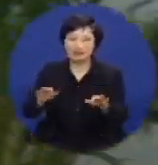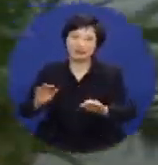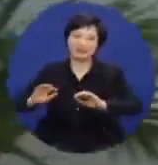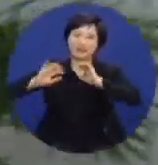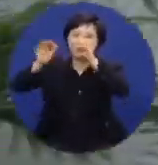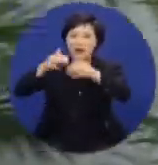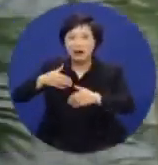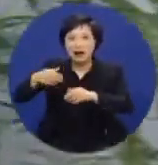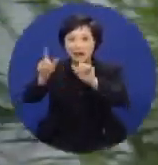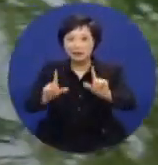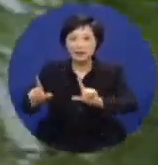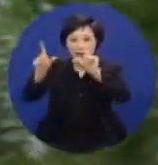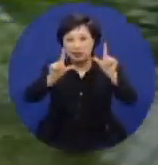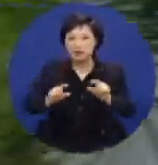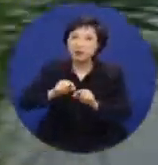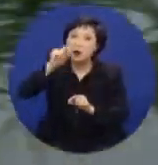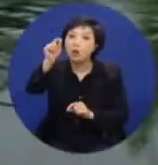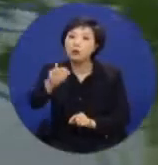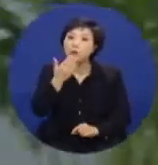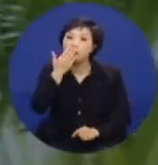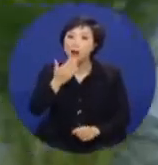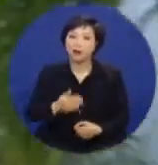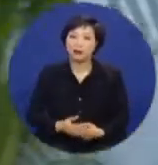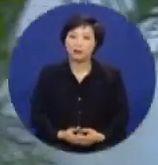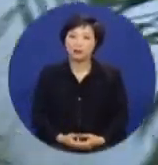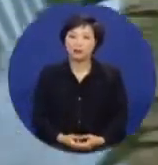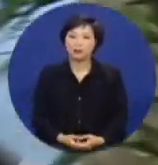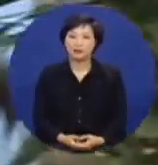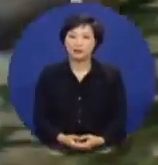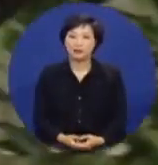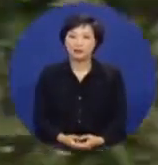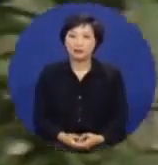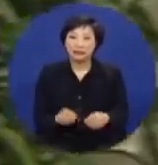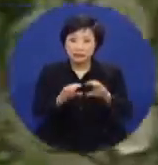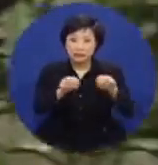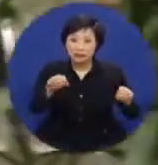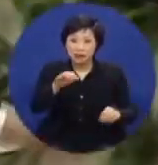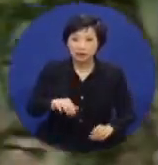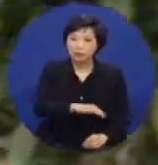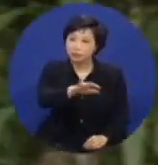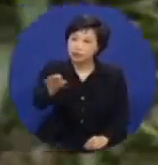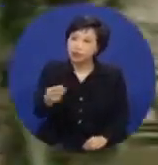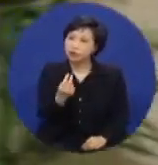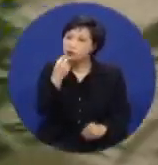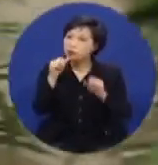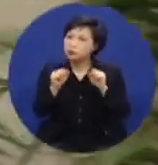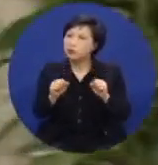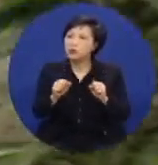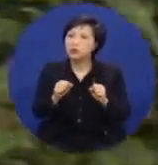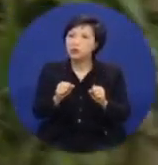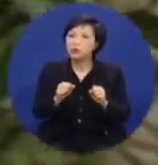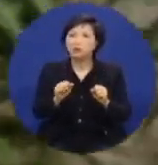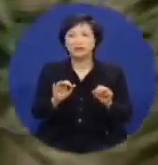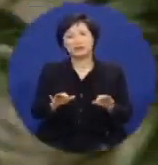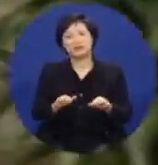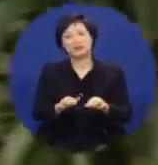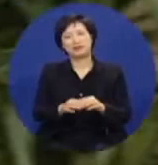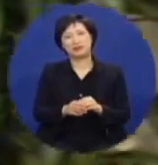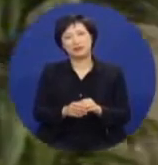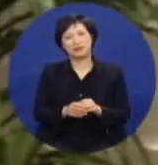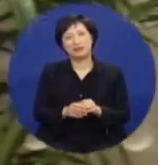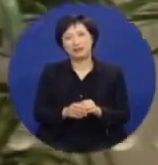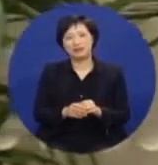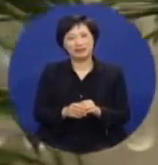영원히 4로 예 이 땅은 보트 고사 가봤자 나그네 길이야